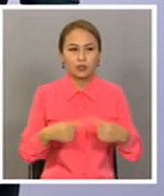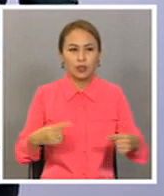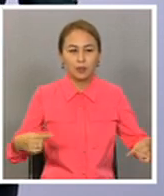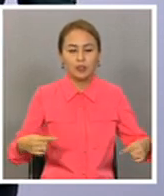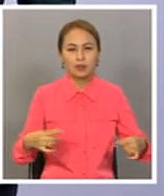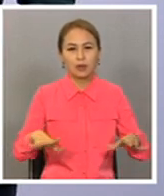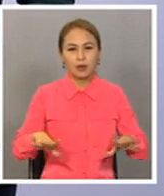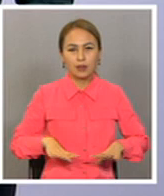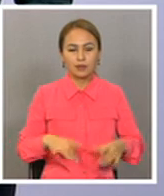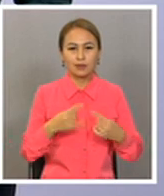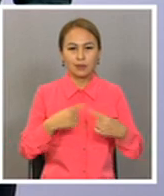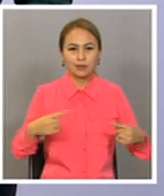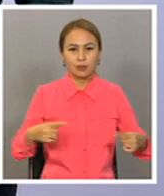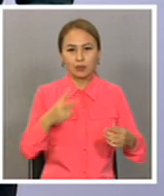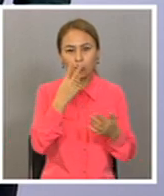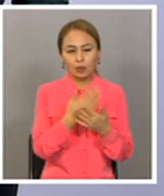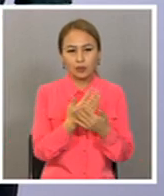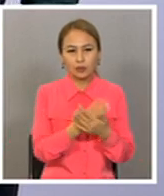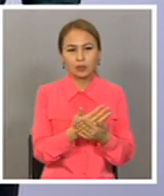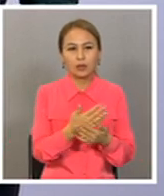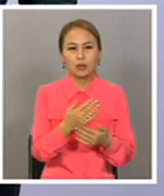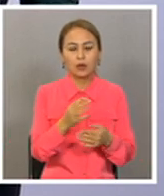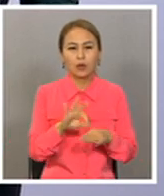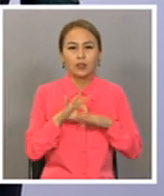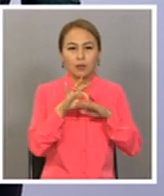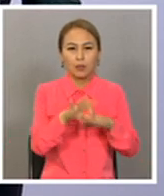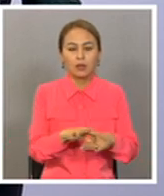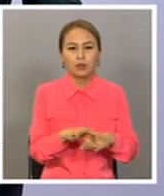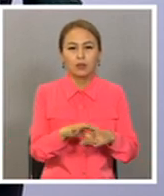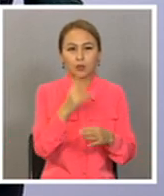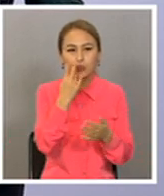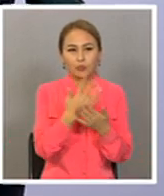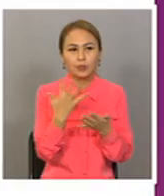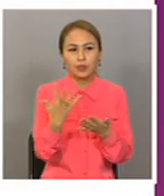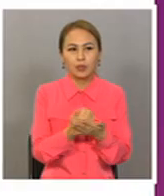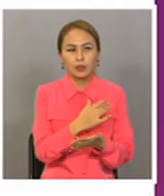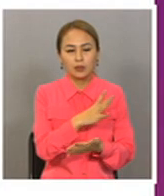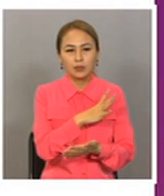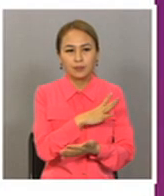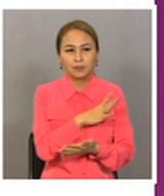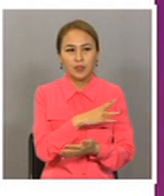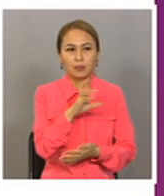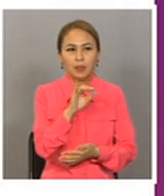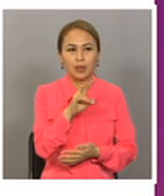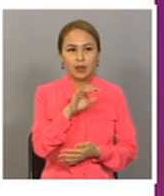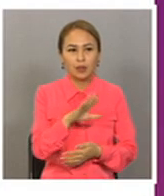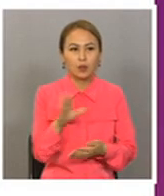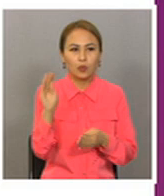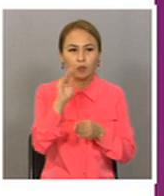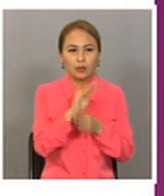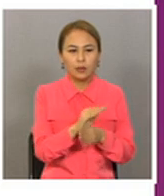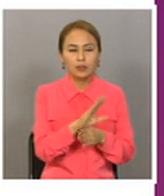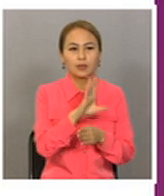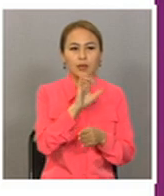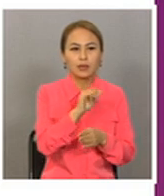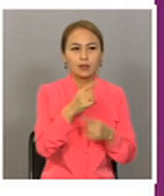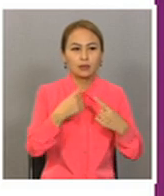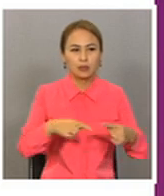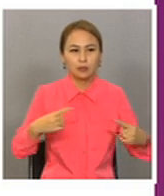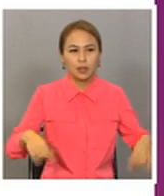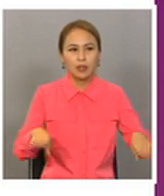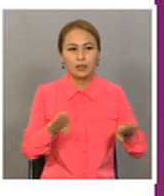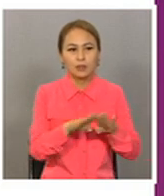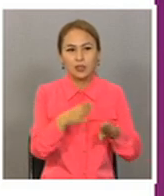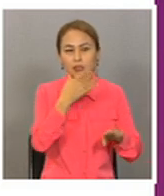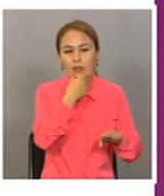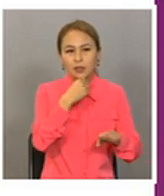стилінде жасаған қолданбалы өнер туындылары көптеп табылды. Берел қорымынан әбзелдері сән салтанатпен